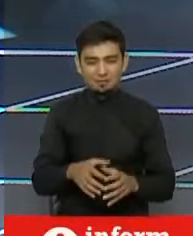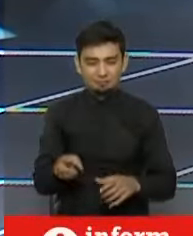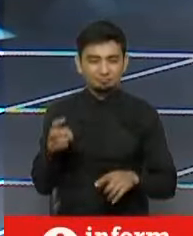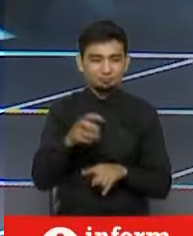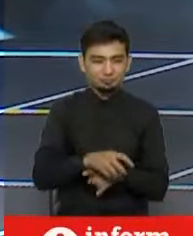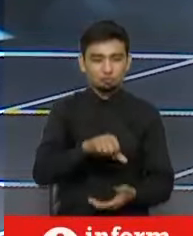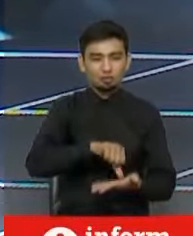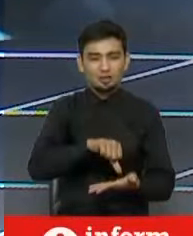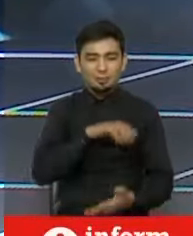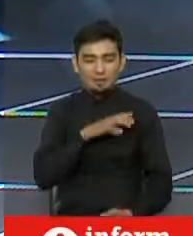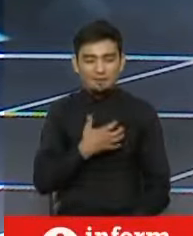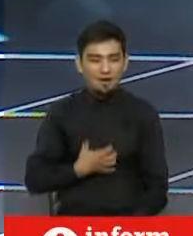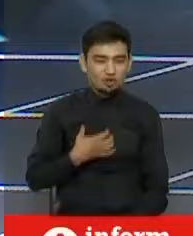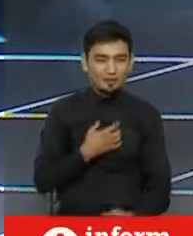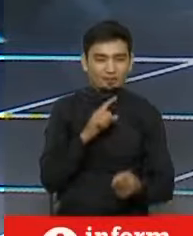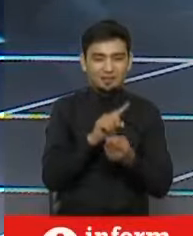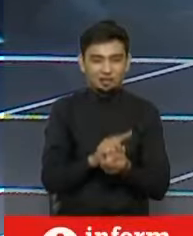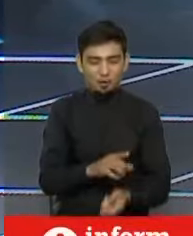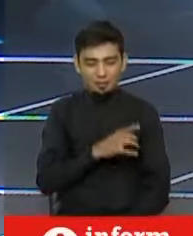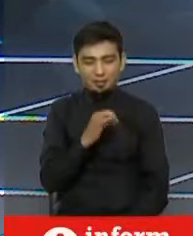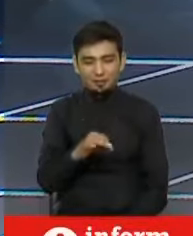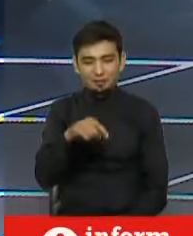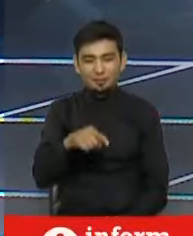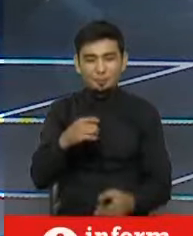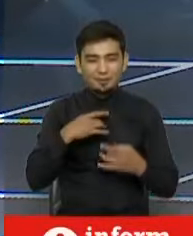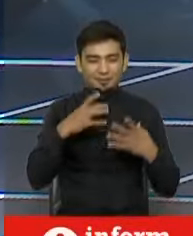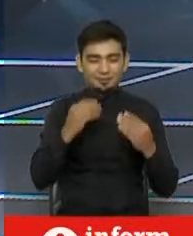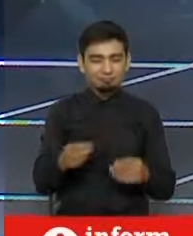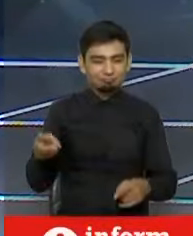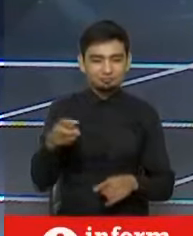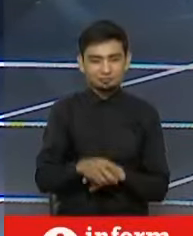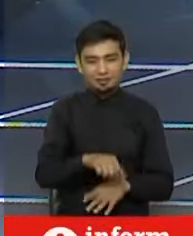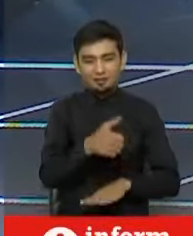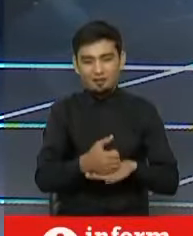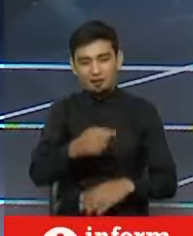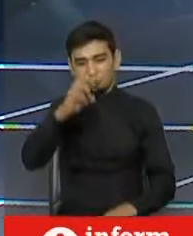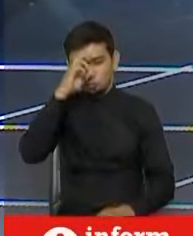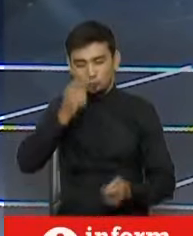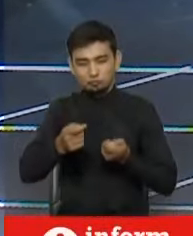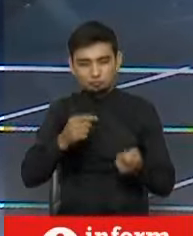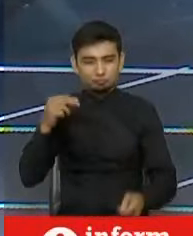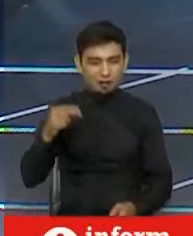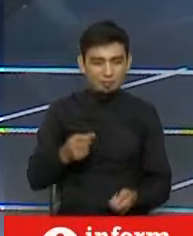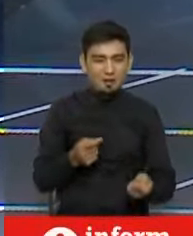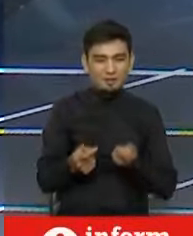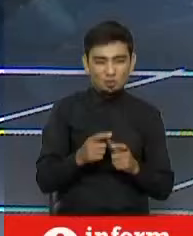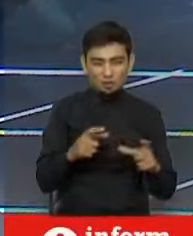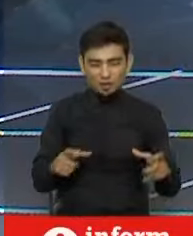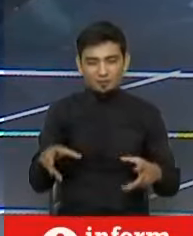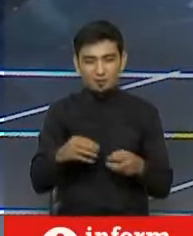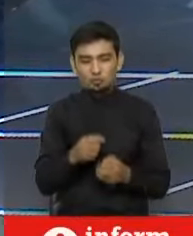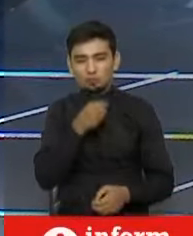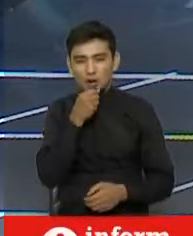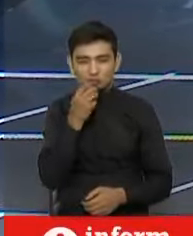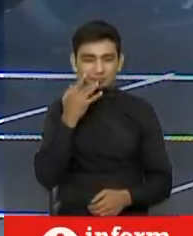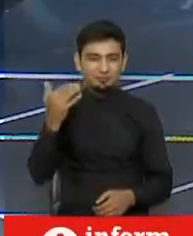столь важной политической встрече. На это мероприятие прибыли главы государств и члены правительств, а также зарубежные